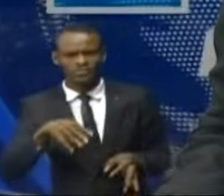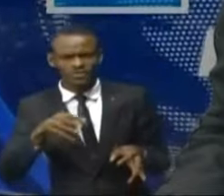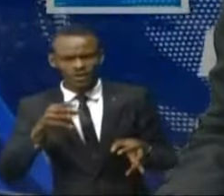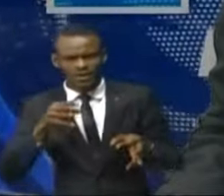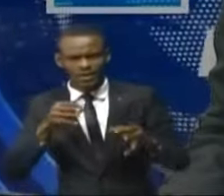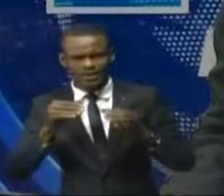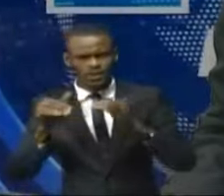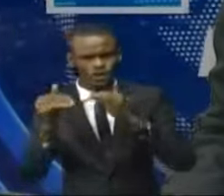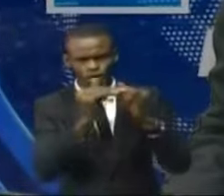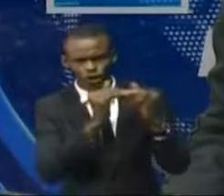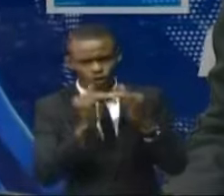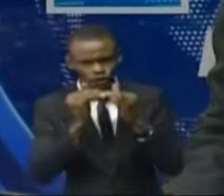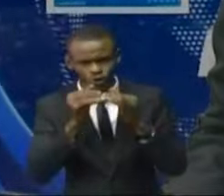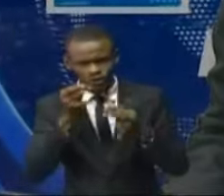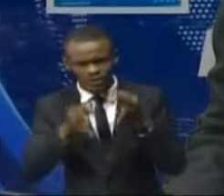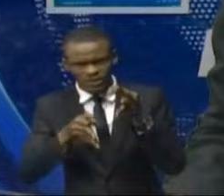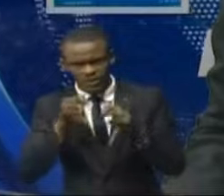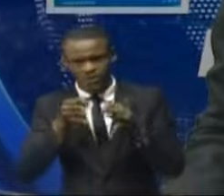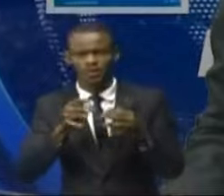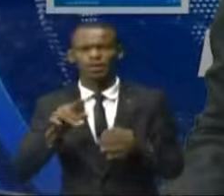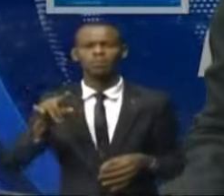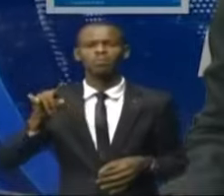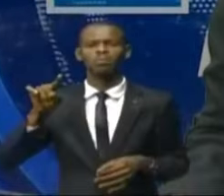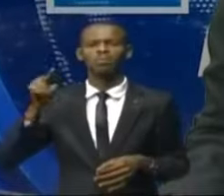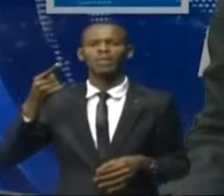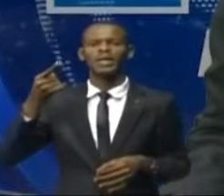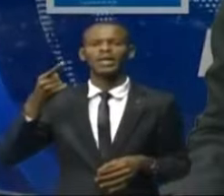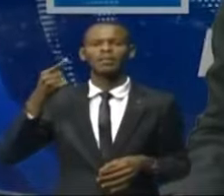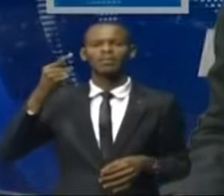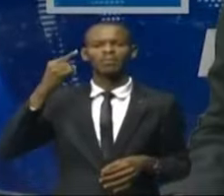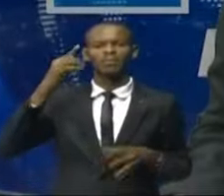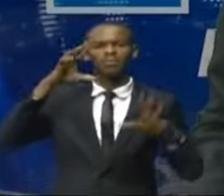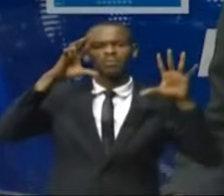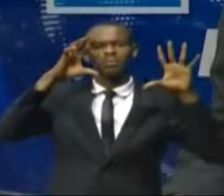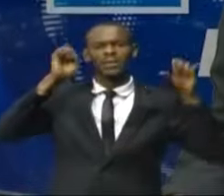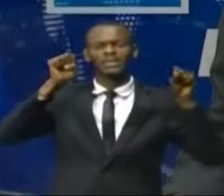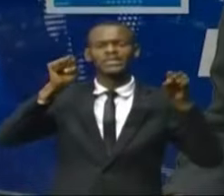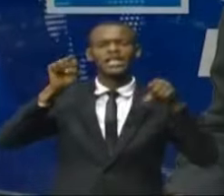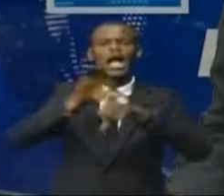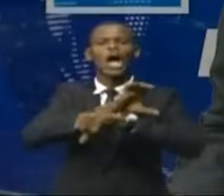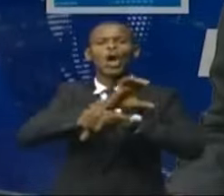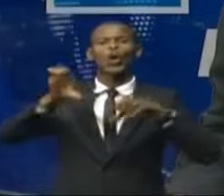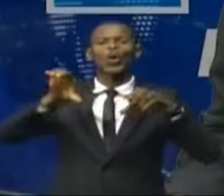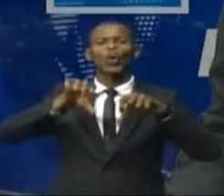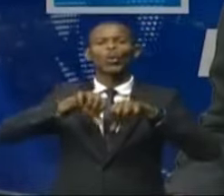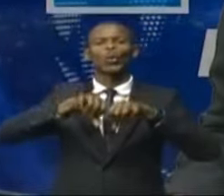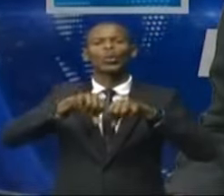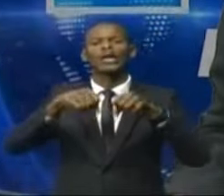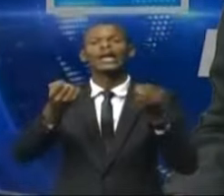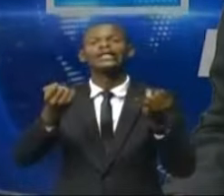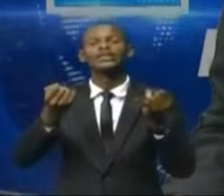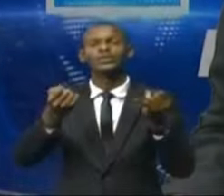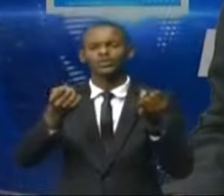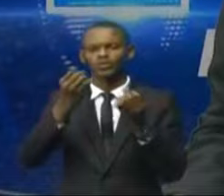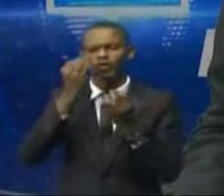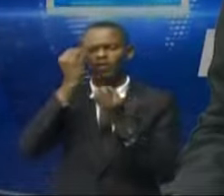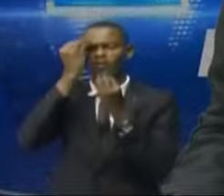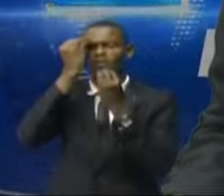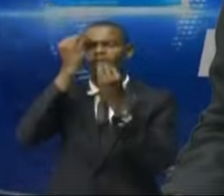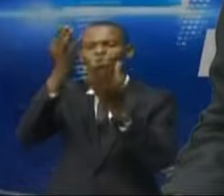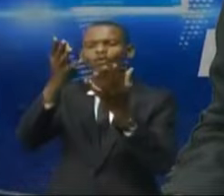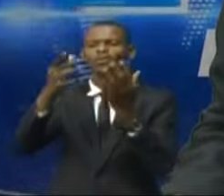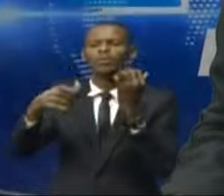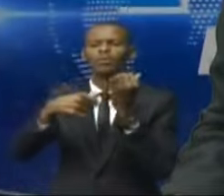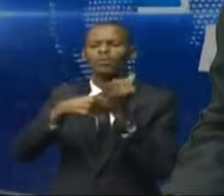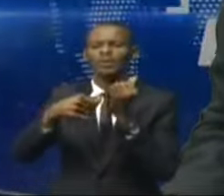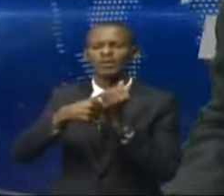de cassation invite le personnel de cette cour à renforcer l'esprit de cohésion. Il a lancé ce message au cours